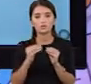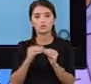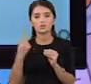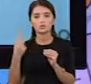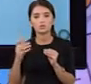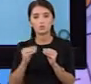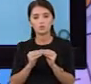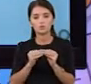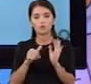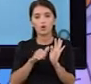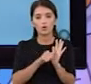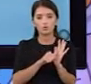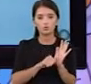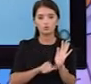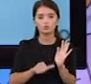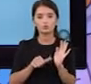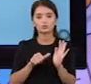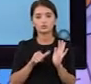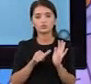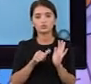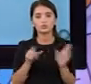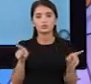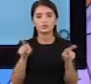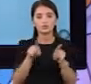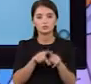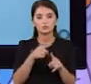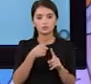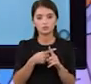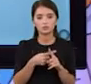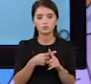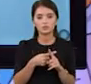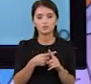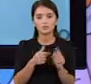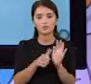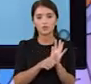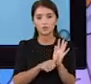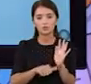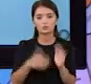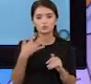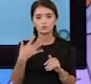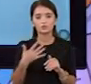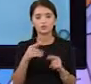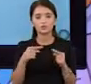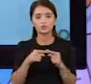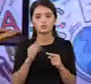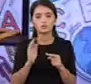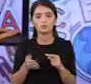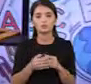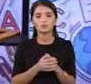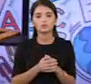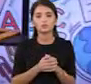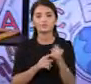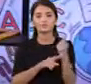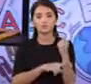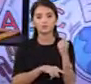10lik va 1 10lik 60. Mana bu yerdagi son bilan yig'indi 65 ga teng.